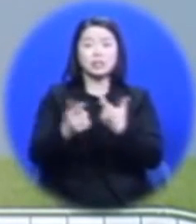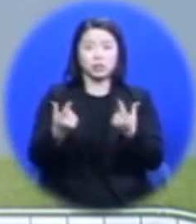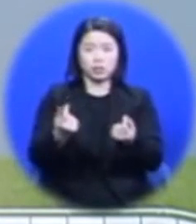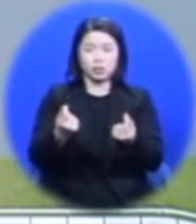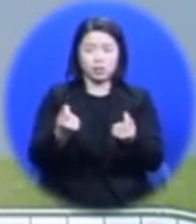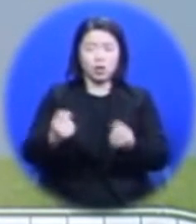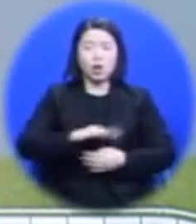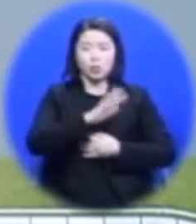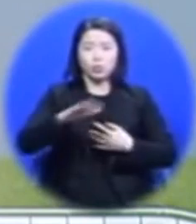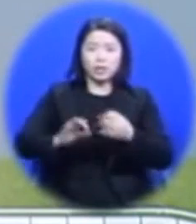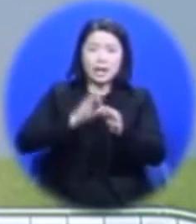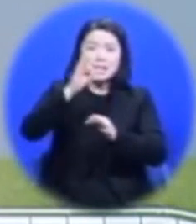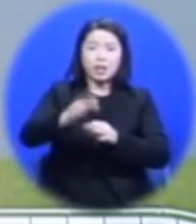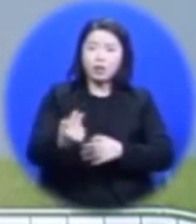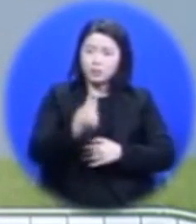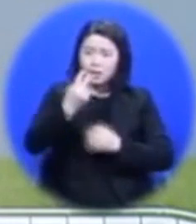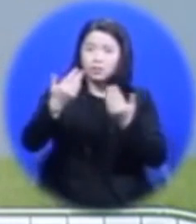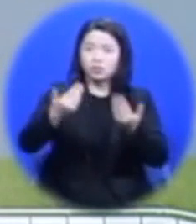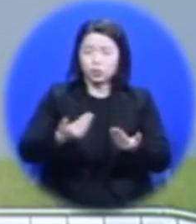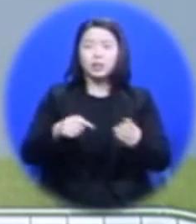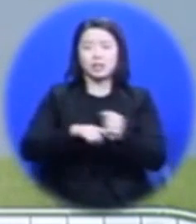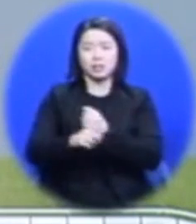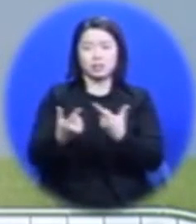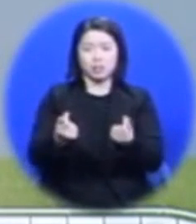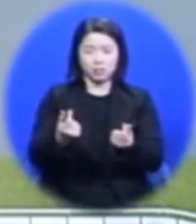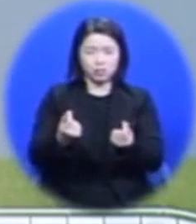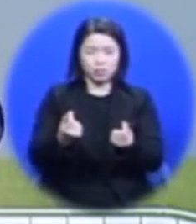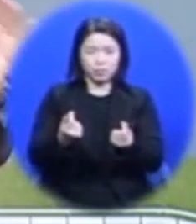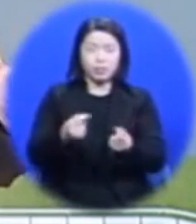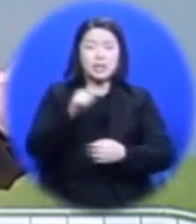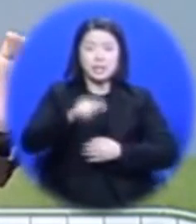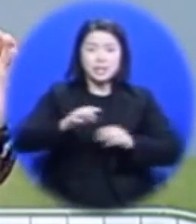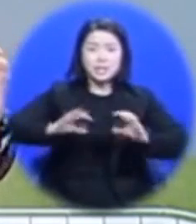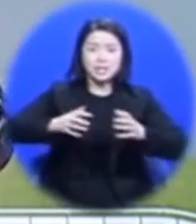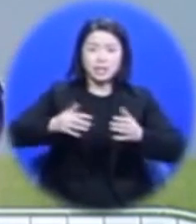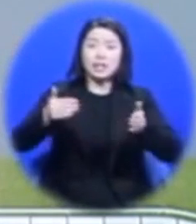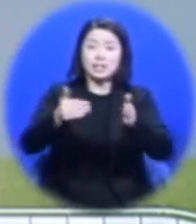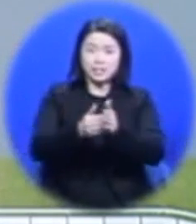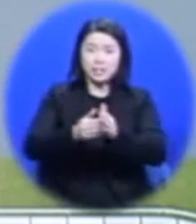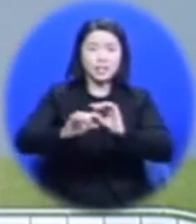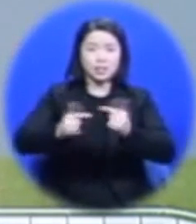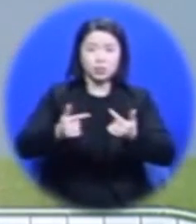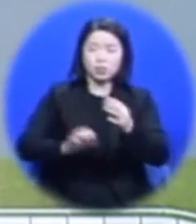우리에게 영생을 주셨다. 우리가 이제 이 세상에서 끝이 아니고